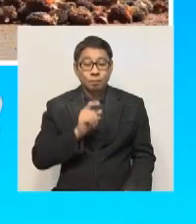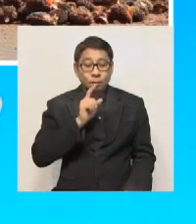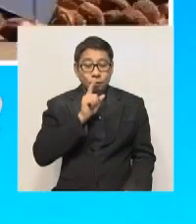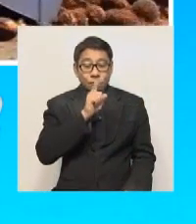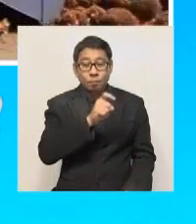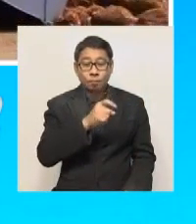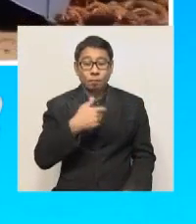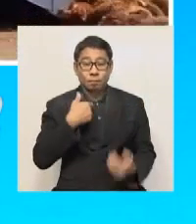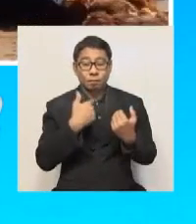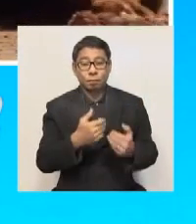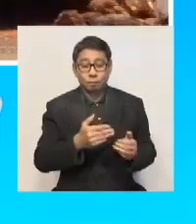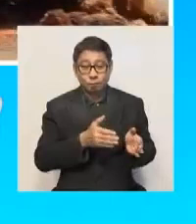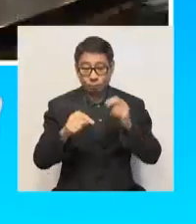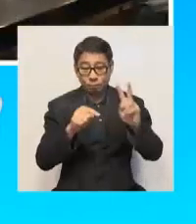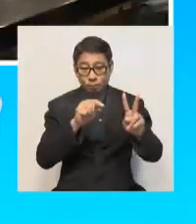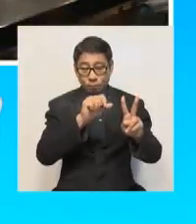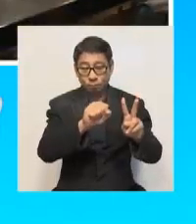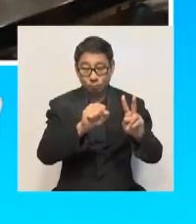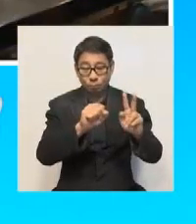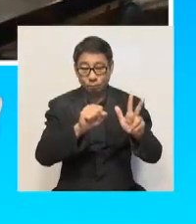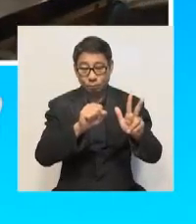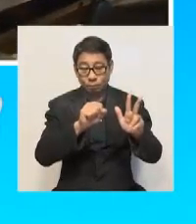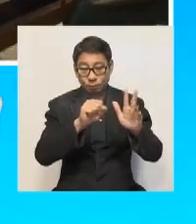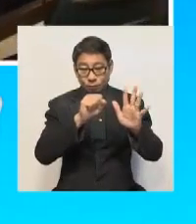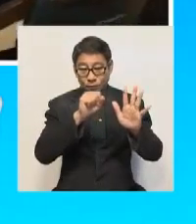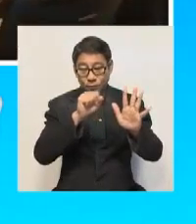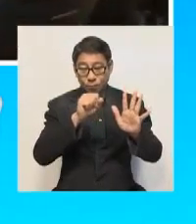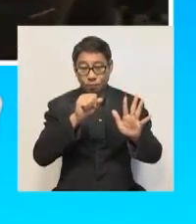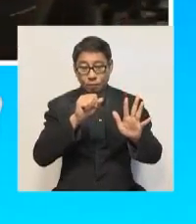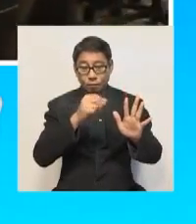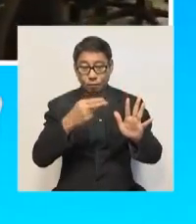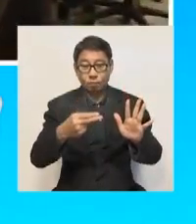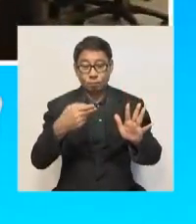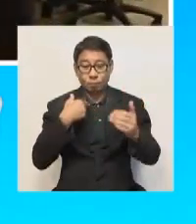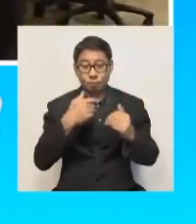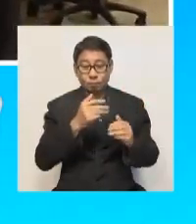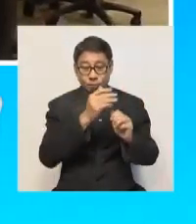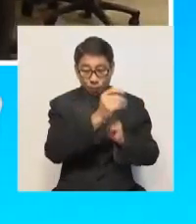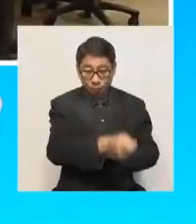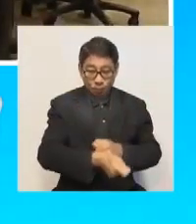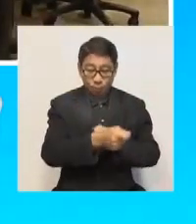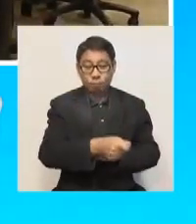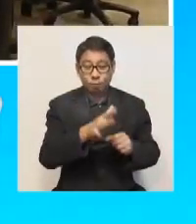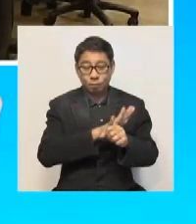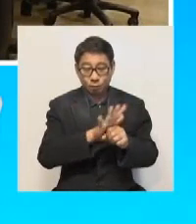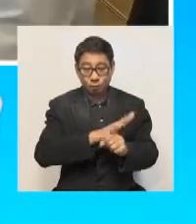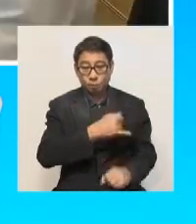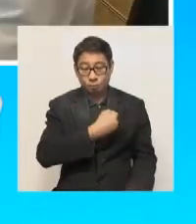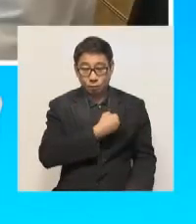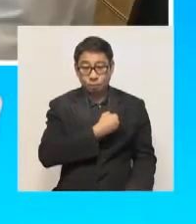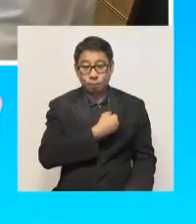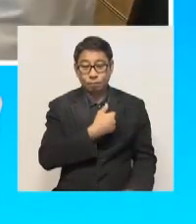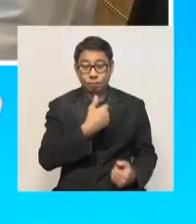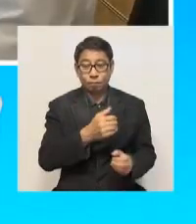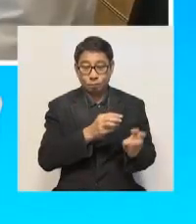ากยิ่งขึ้นซึ่งแนวทางในการแก้ไขปัญหานะคะกรมการค้าภายในได้เสนอ3มาตรการเข้าที่ประชุมคณะกรรมการ